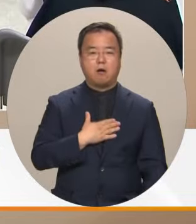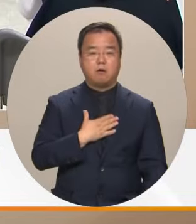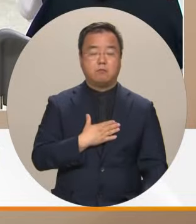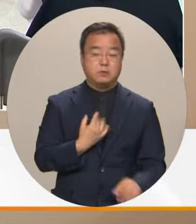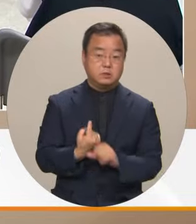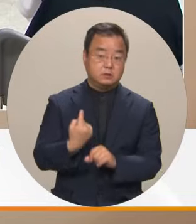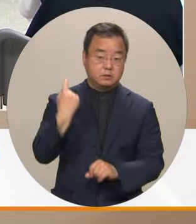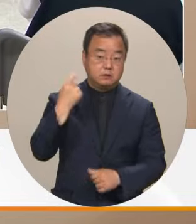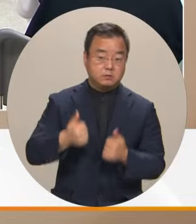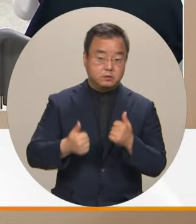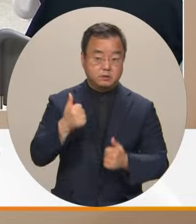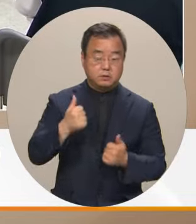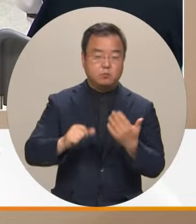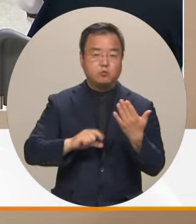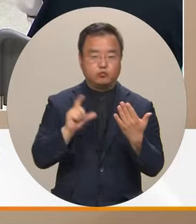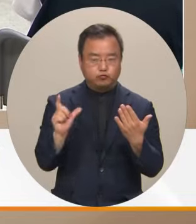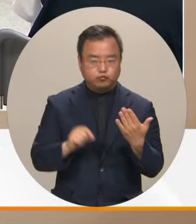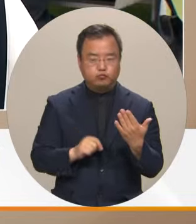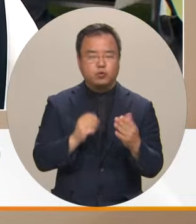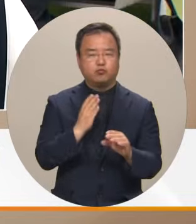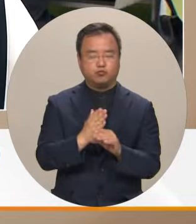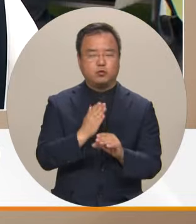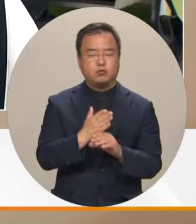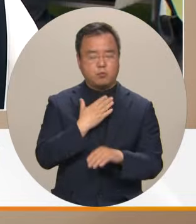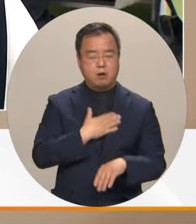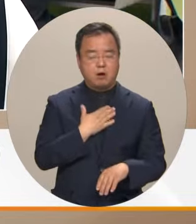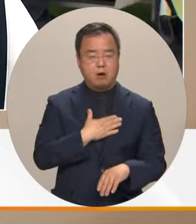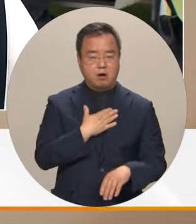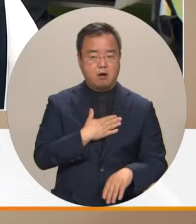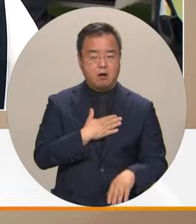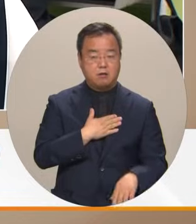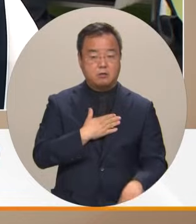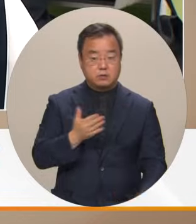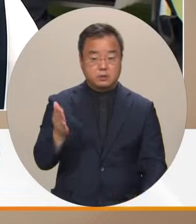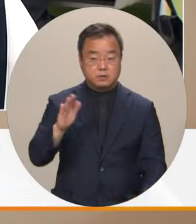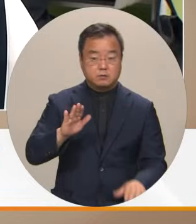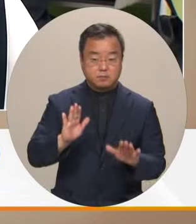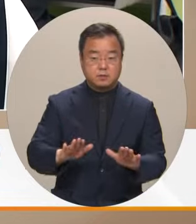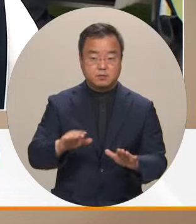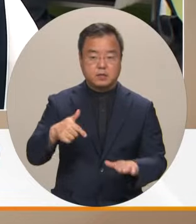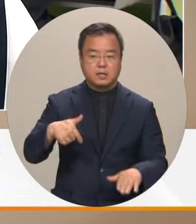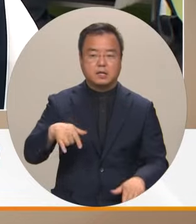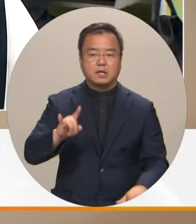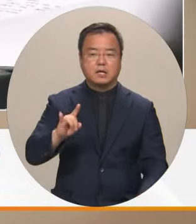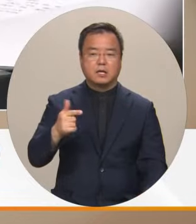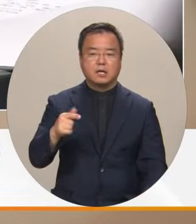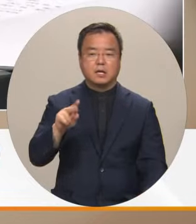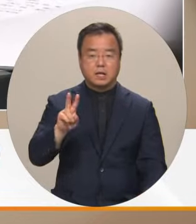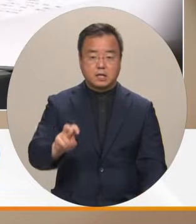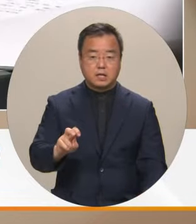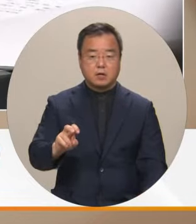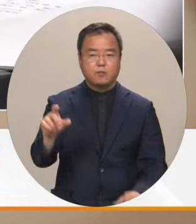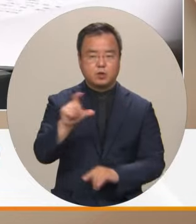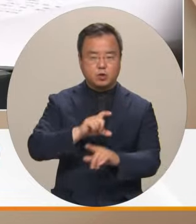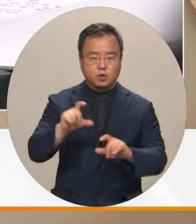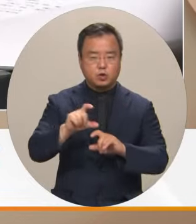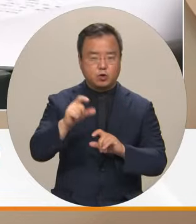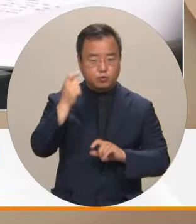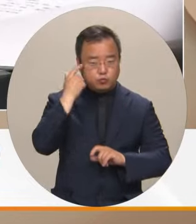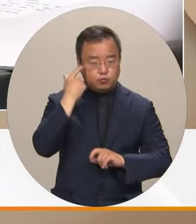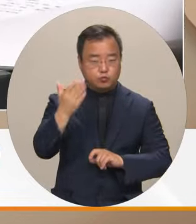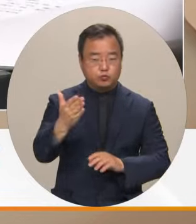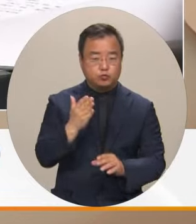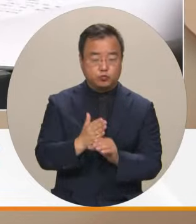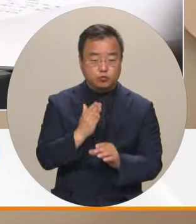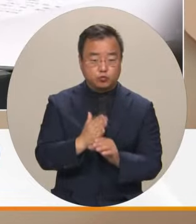작년 수능이나 9월 달에도 물론 개념이 중요했지만 어 특히나 개념을 많이 어 묻고 있다 그러니까 저는